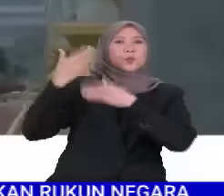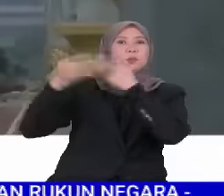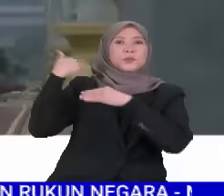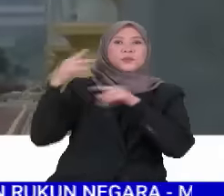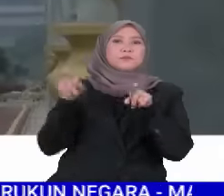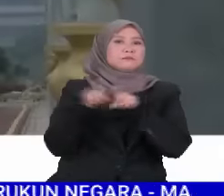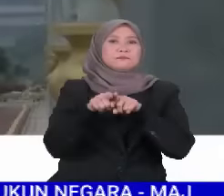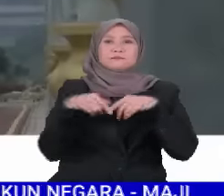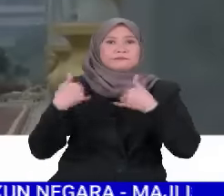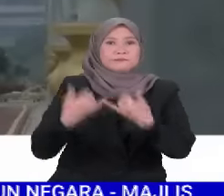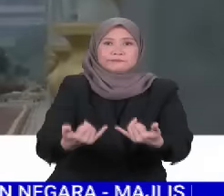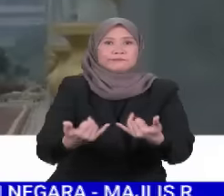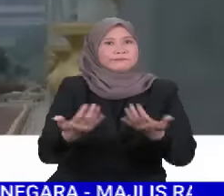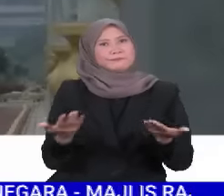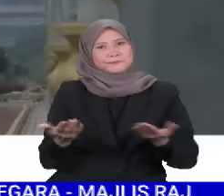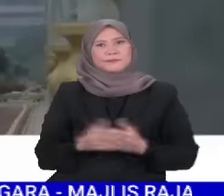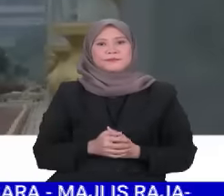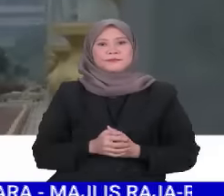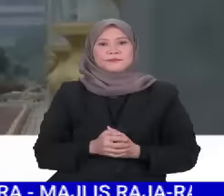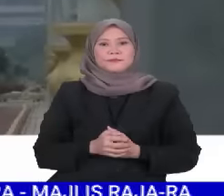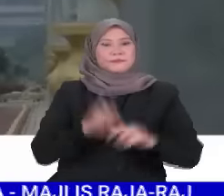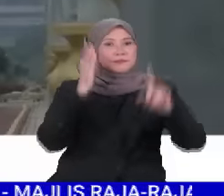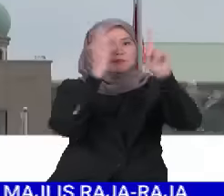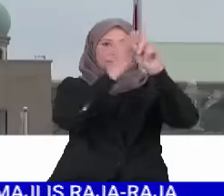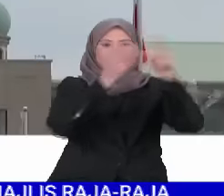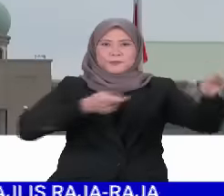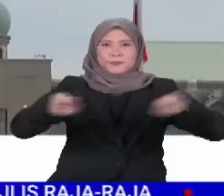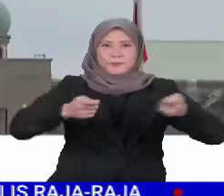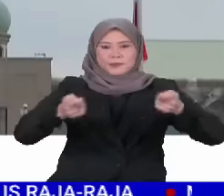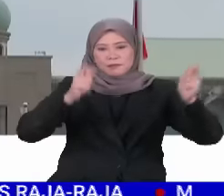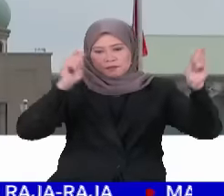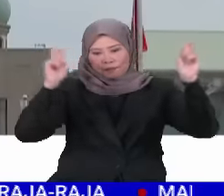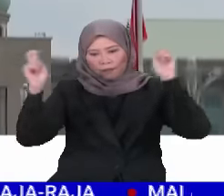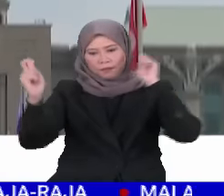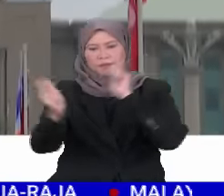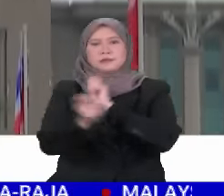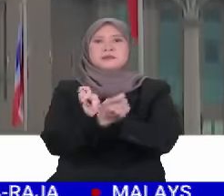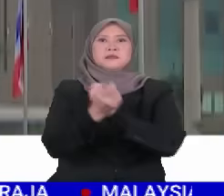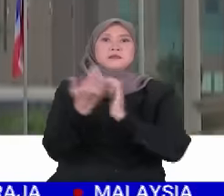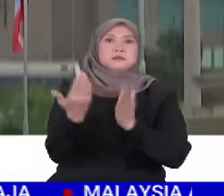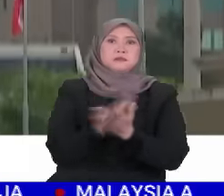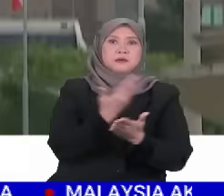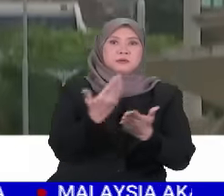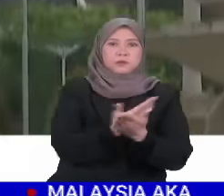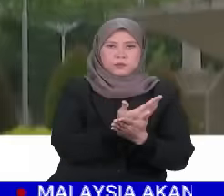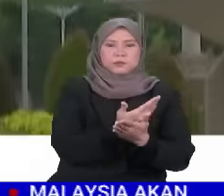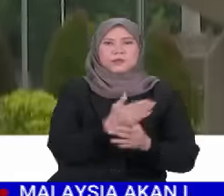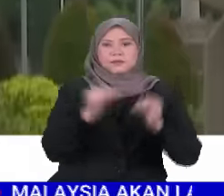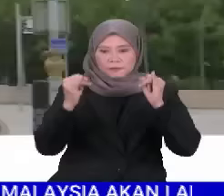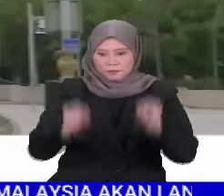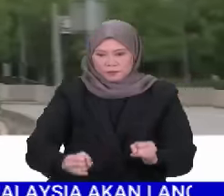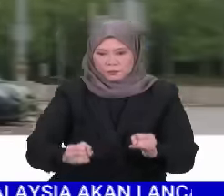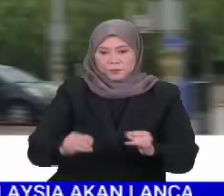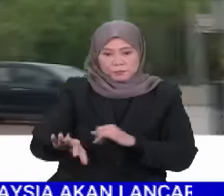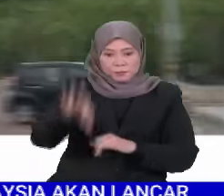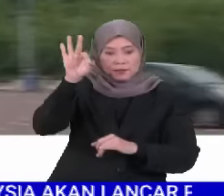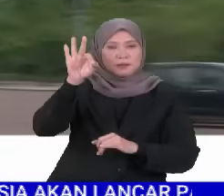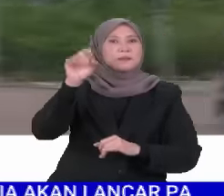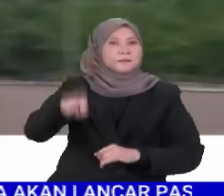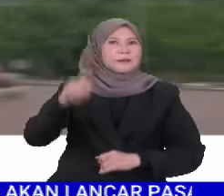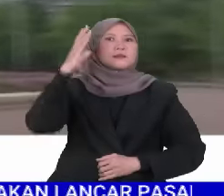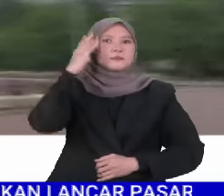sekarang contohnya menuju ke arah bengkak Piran reformasi Islah atau pembaharuan individu dipilih perlulah